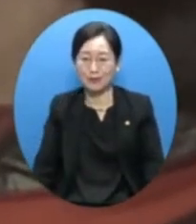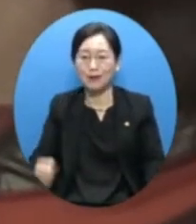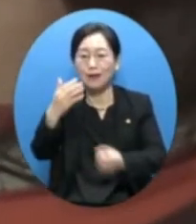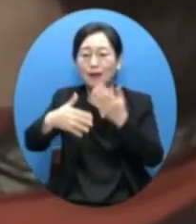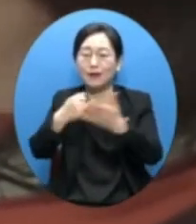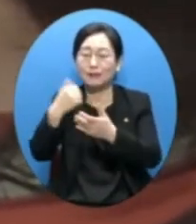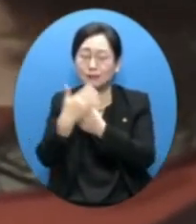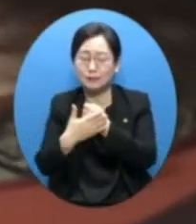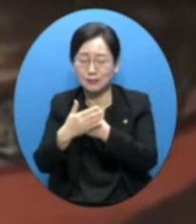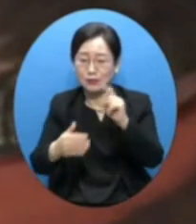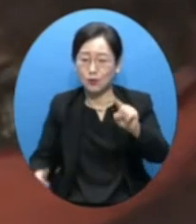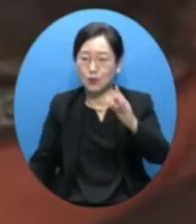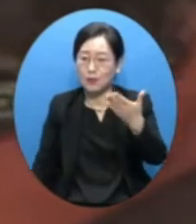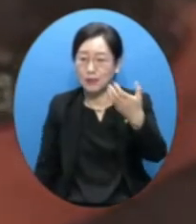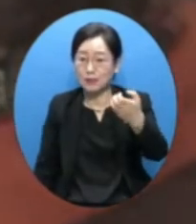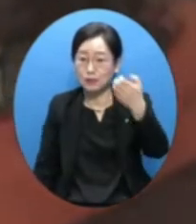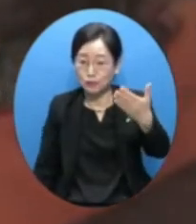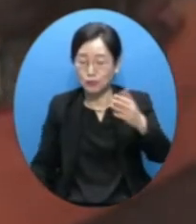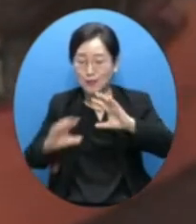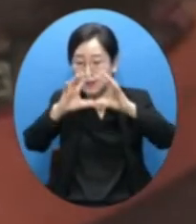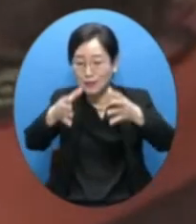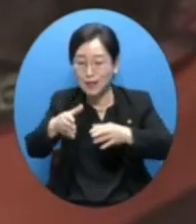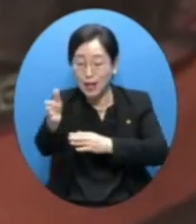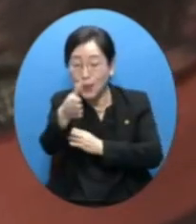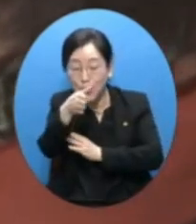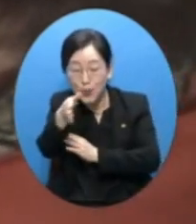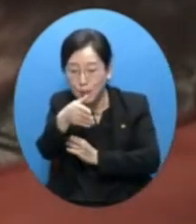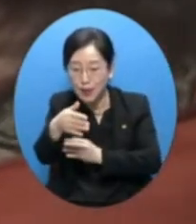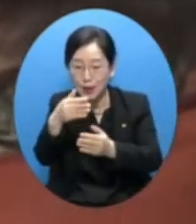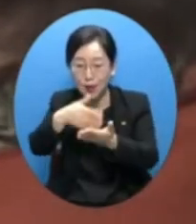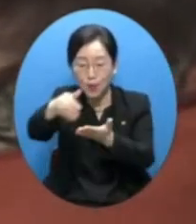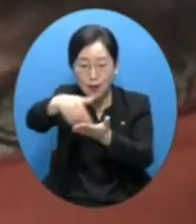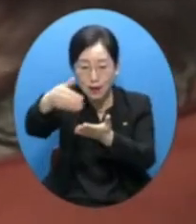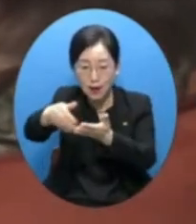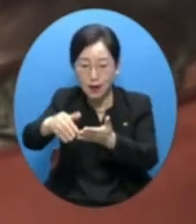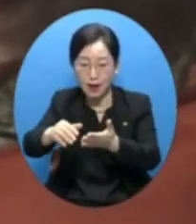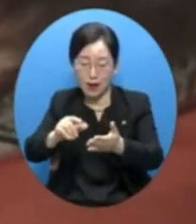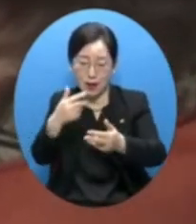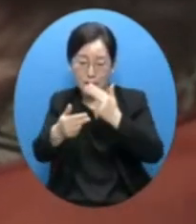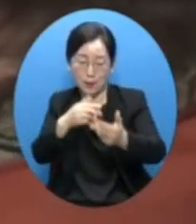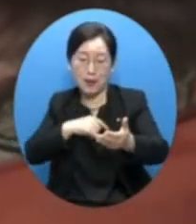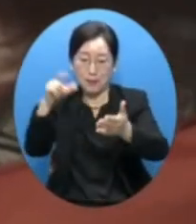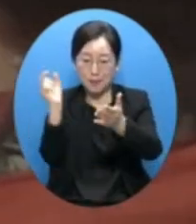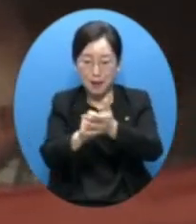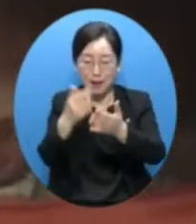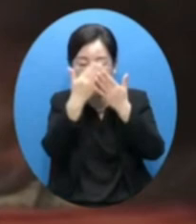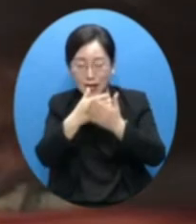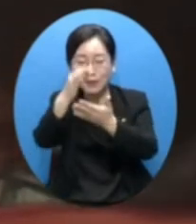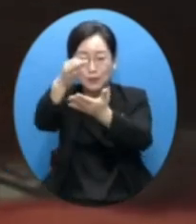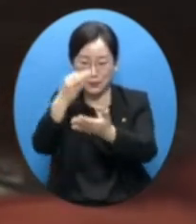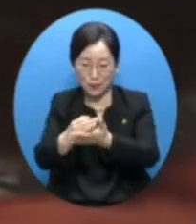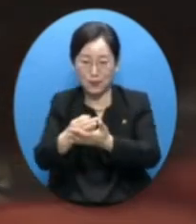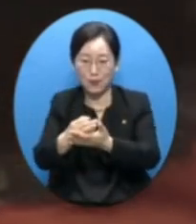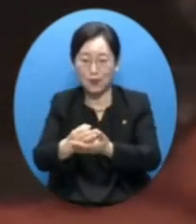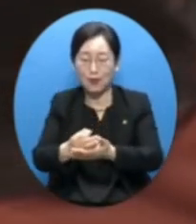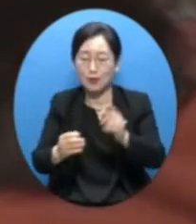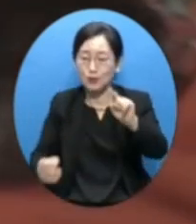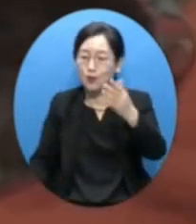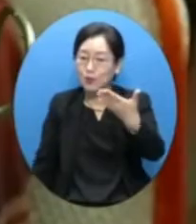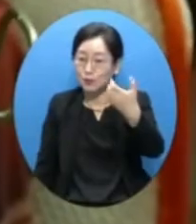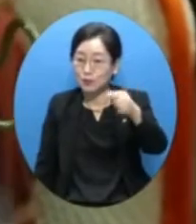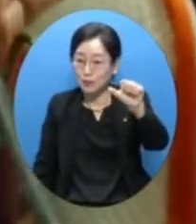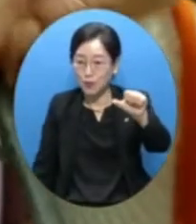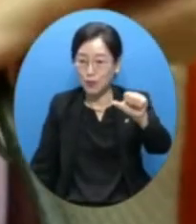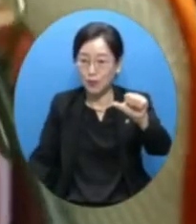가운데 1989년 세계 구조 화가협회에 등록되어 장학금도 받고 작품 활성도 이어갈 수 있게 되어서 1995년에는